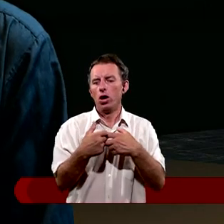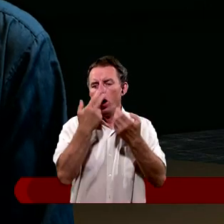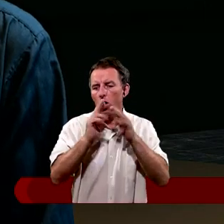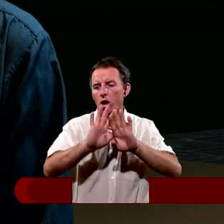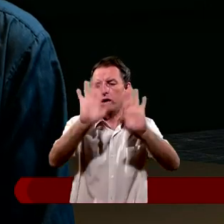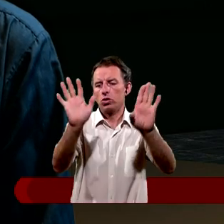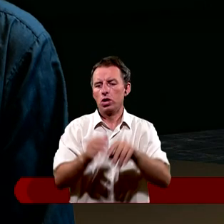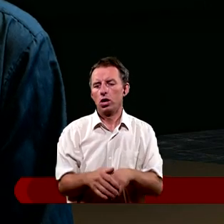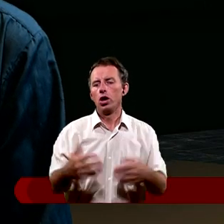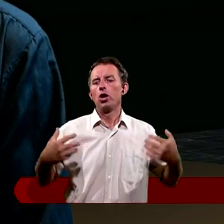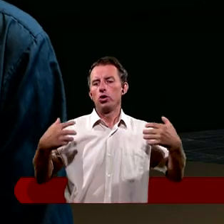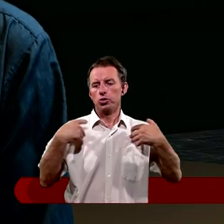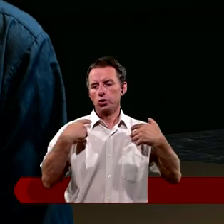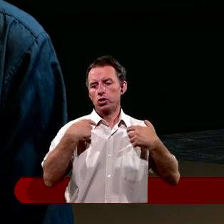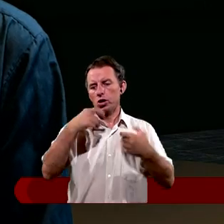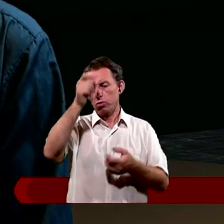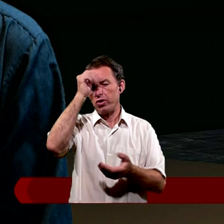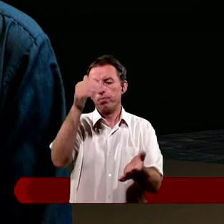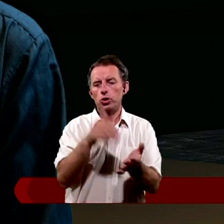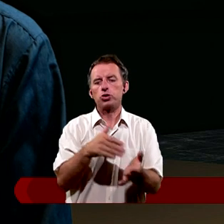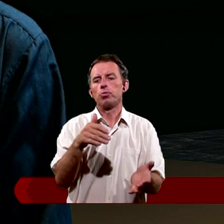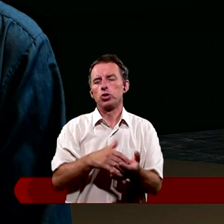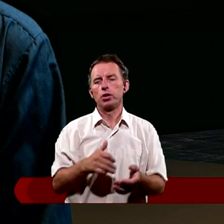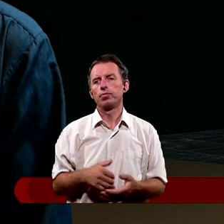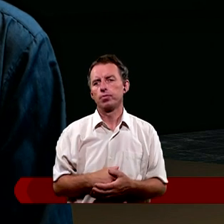Pokazuje, każdy człowiek w potrzebie jest.